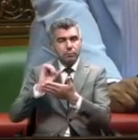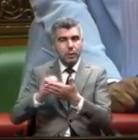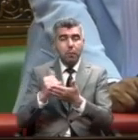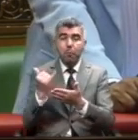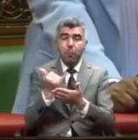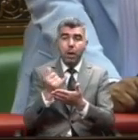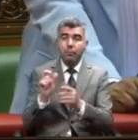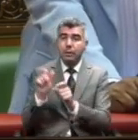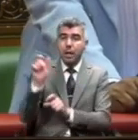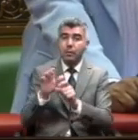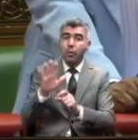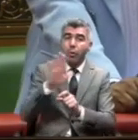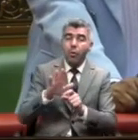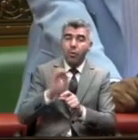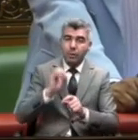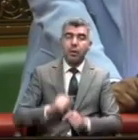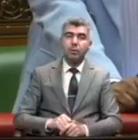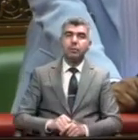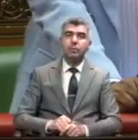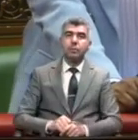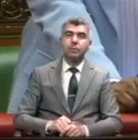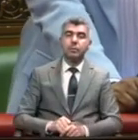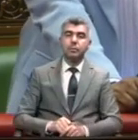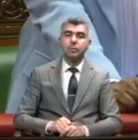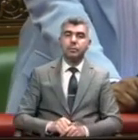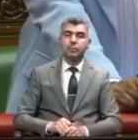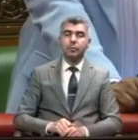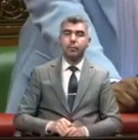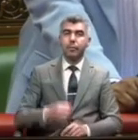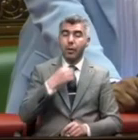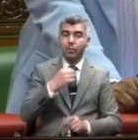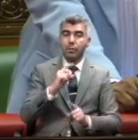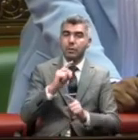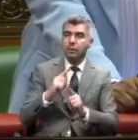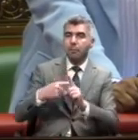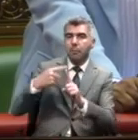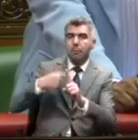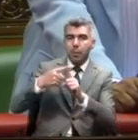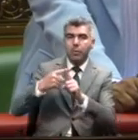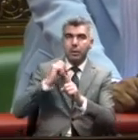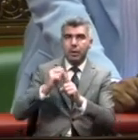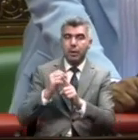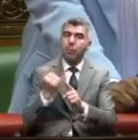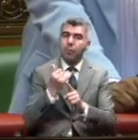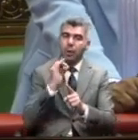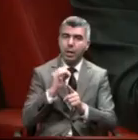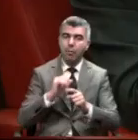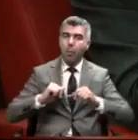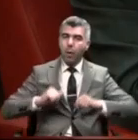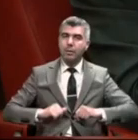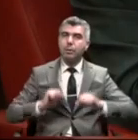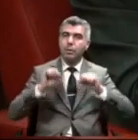ملحا اليوم اكثر من اي وقت مضى فلا اقل من الزياده في الكرامه نعم السيد الوزير